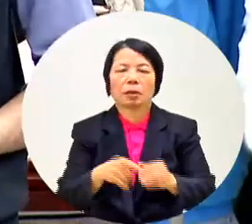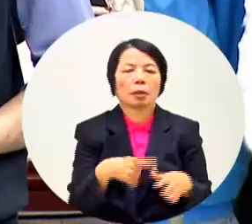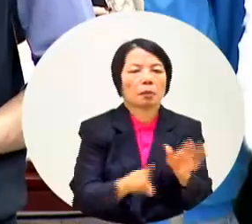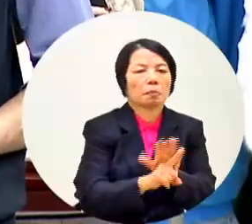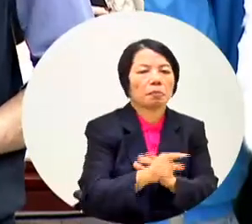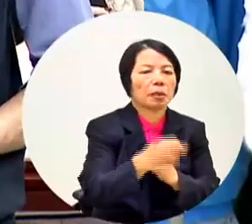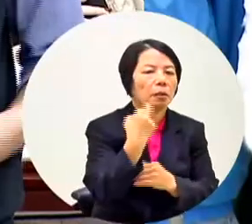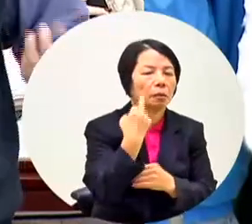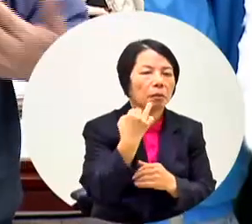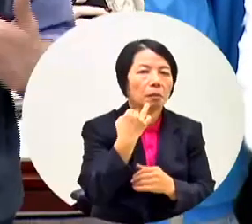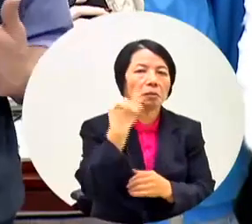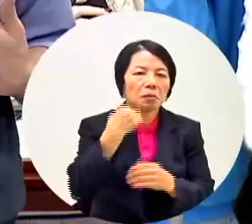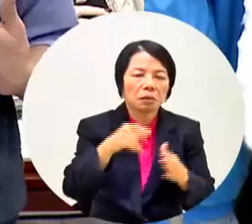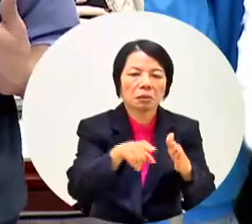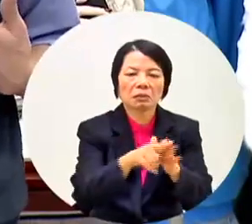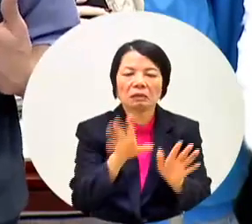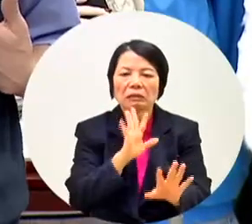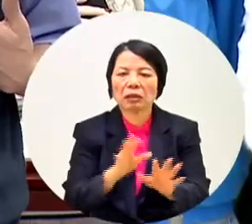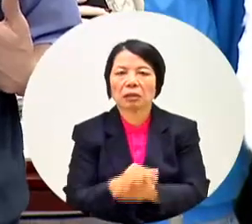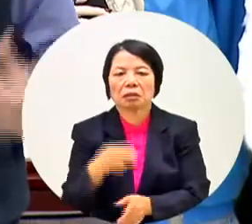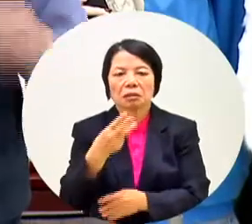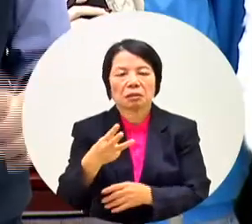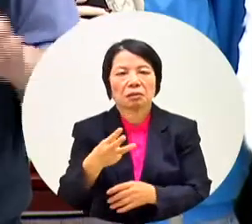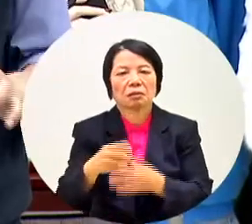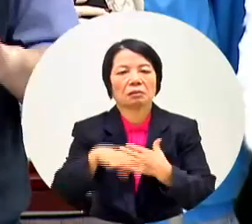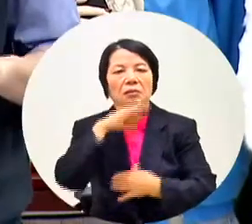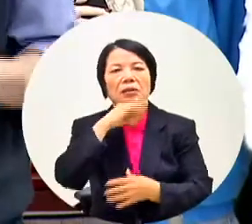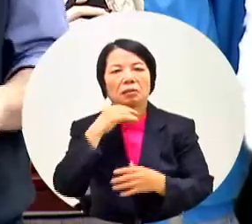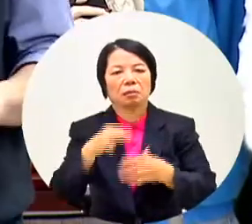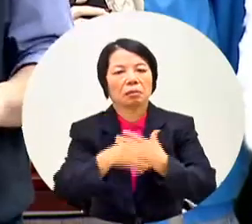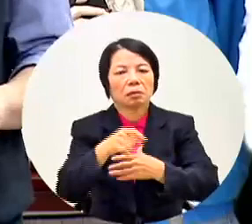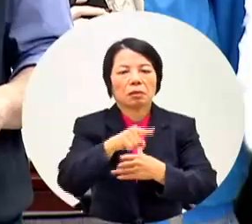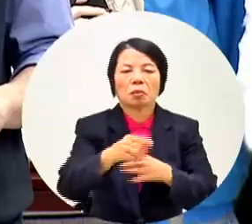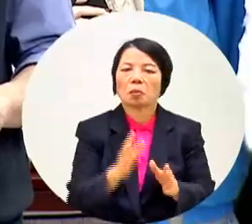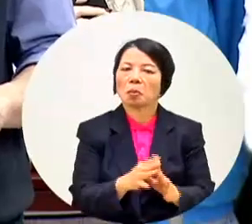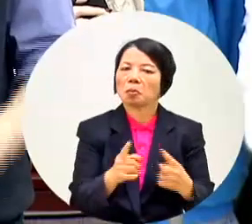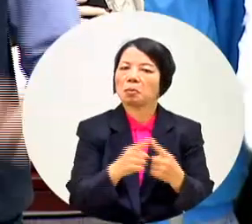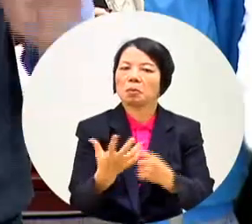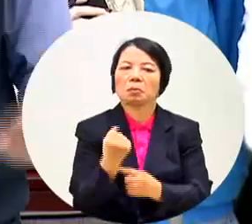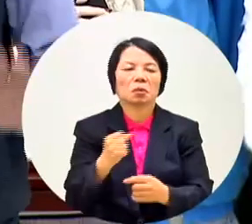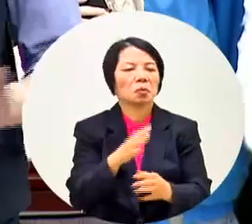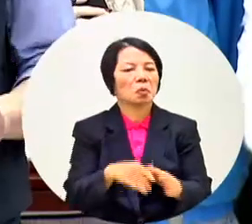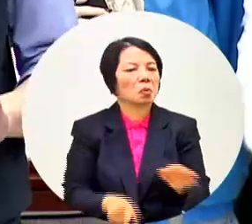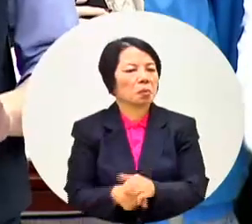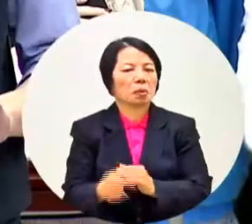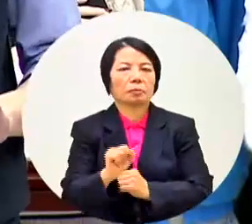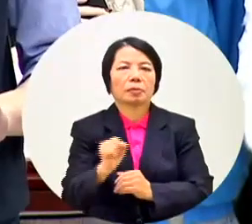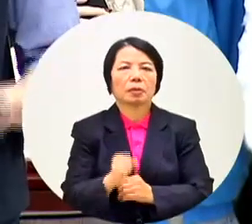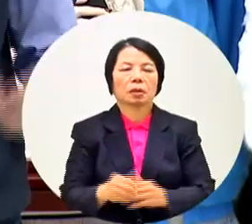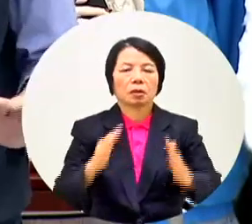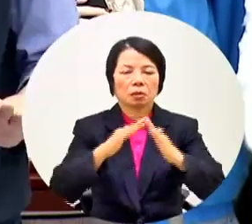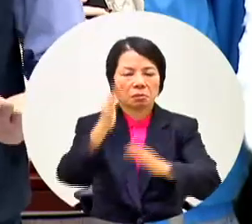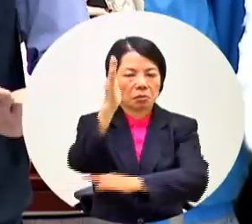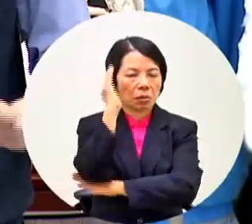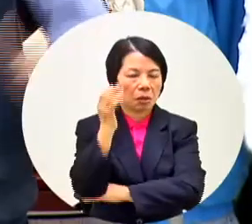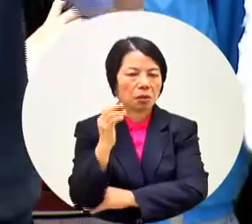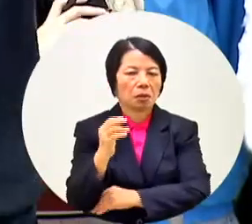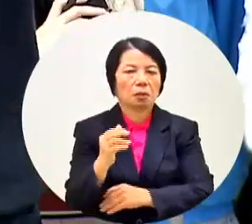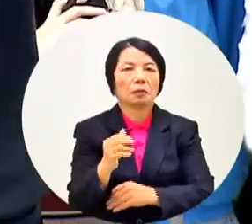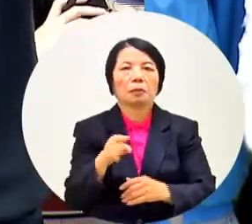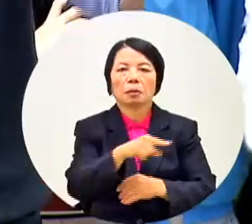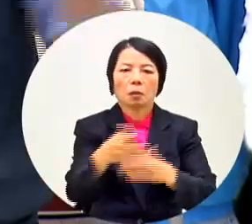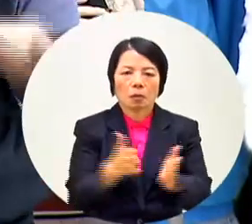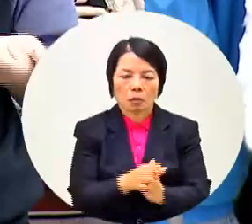有办法直接找他来，我违反人权。所以市政府的角色非常清楚，我们不停的心力除弊，